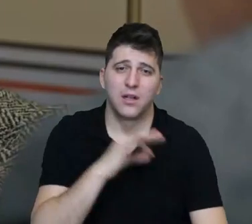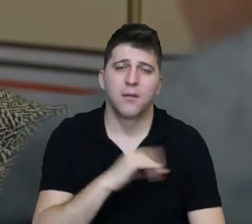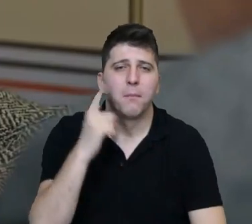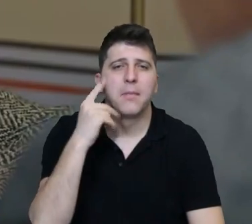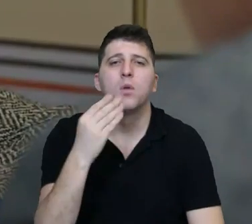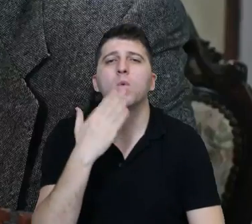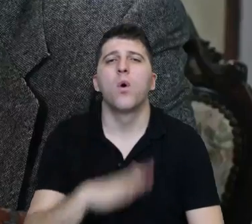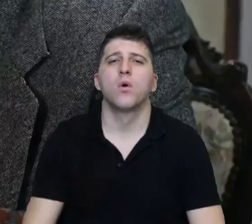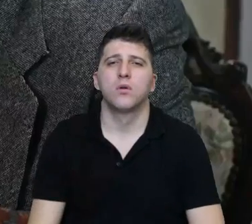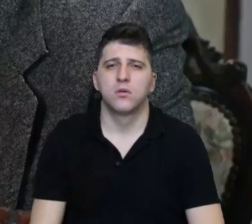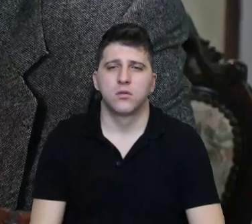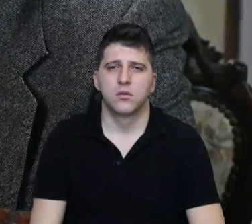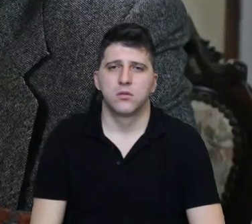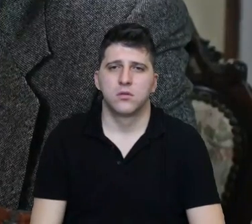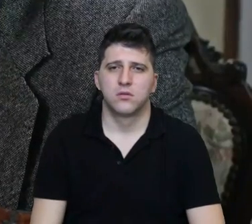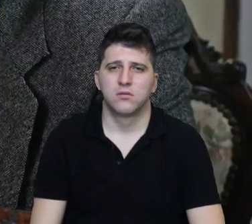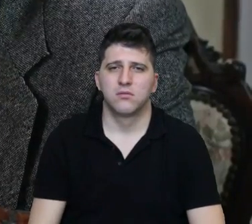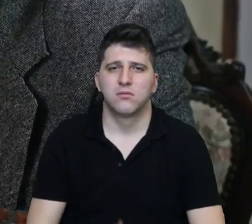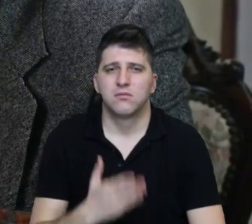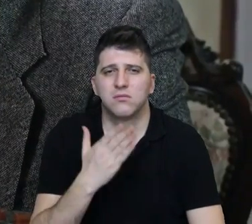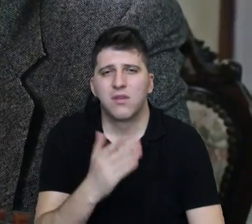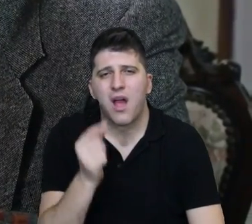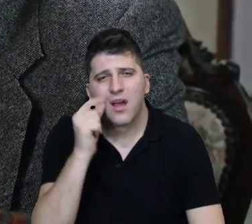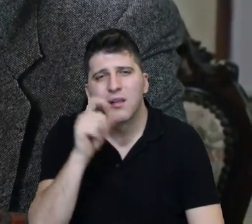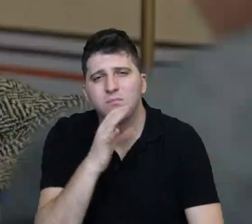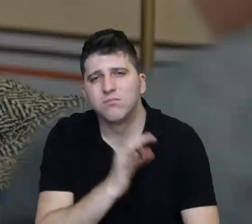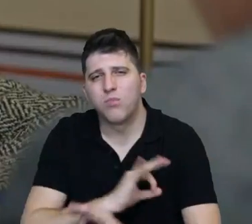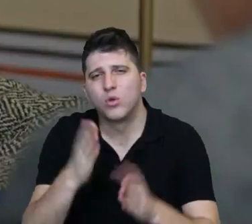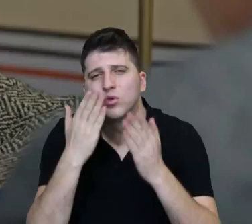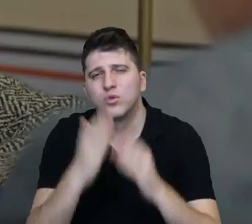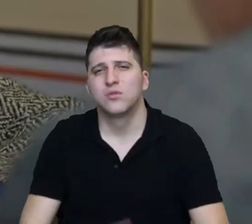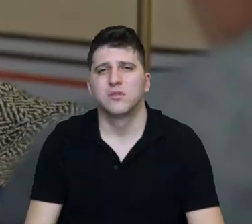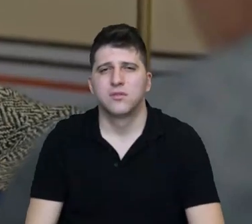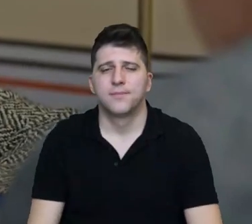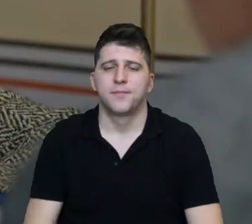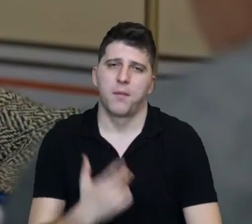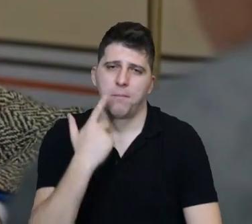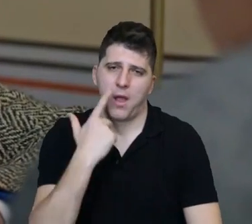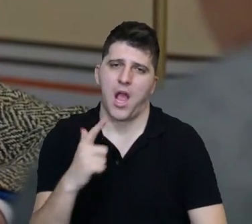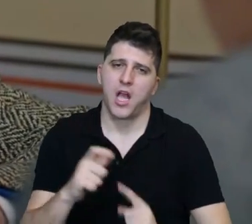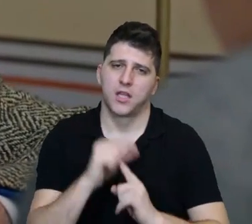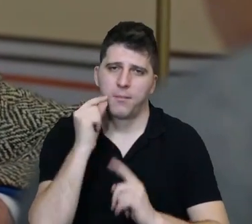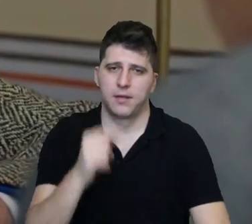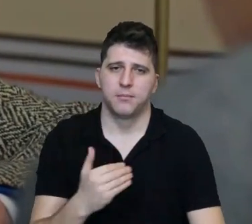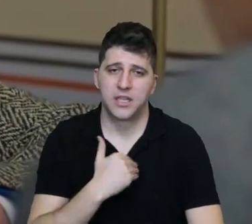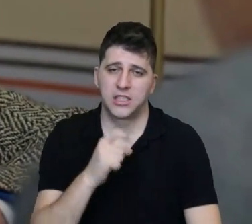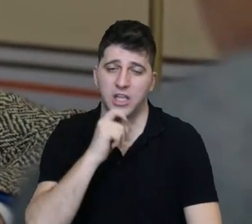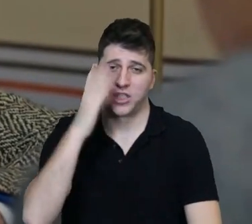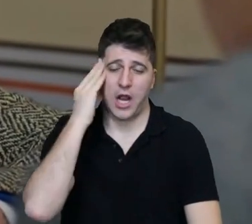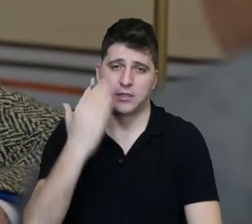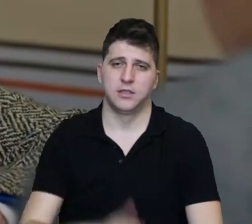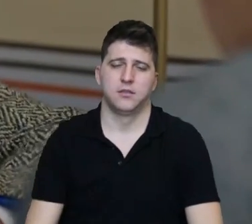açıkçası. Beş para etmez anamın tekisin sen. Bakın Ejder Bey, beni yanlış